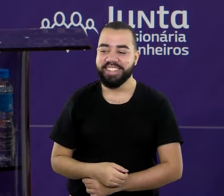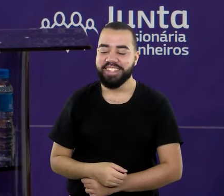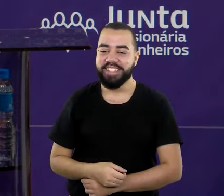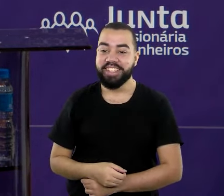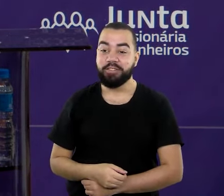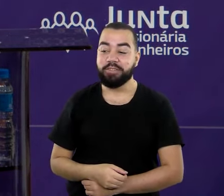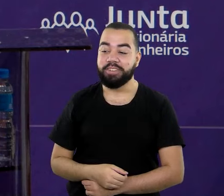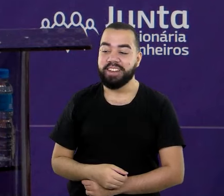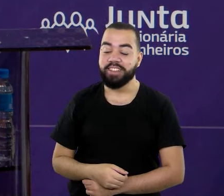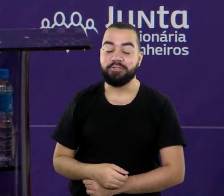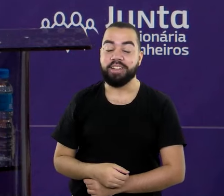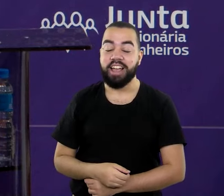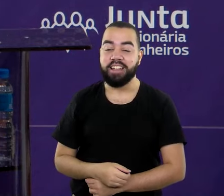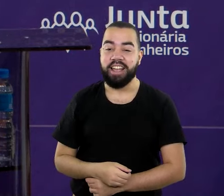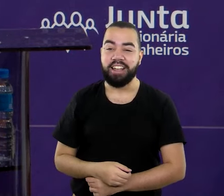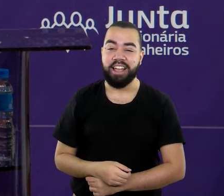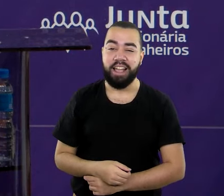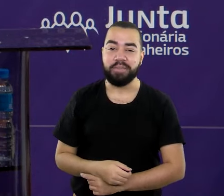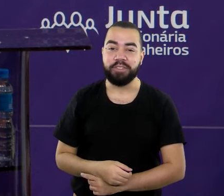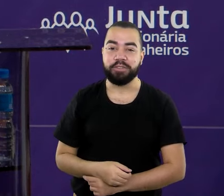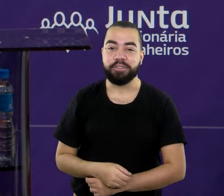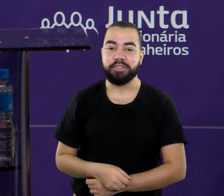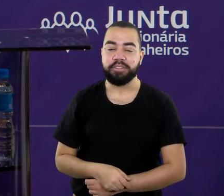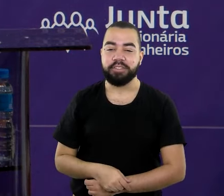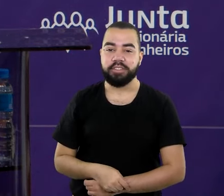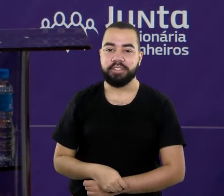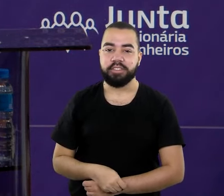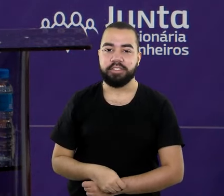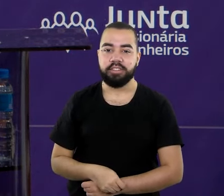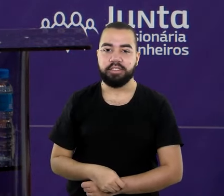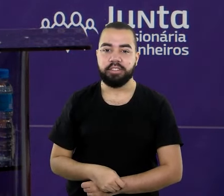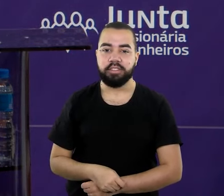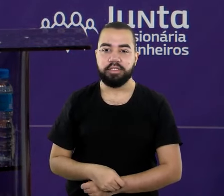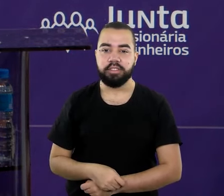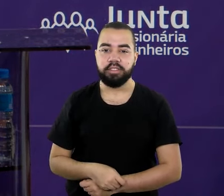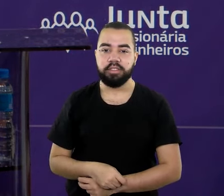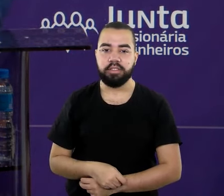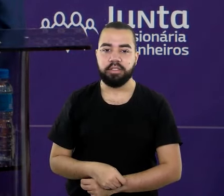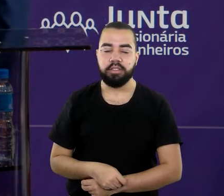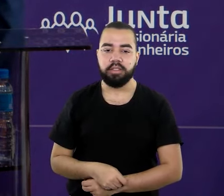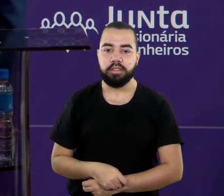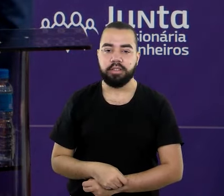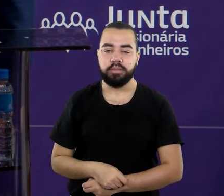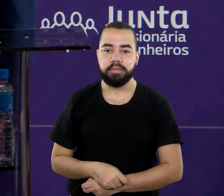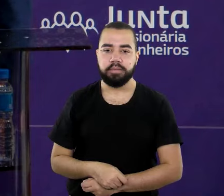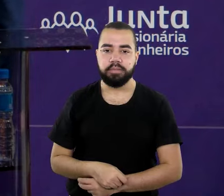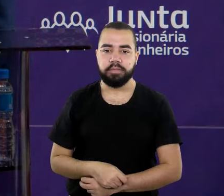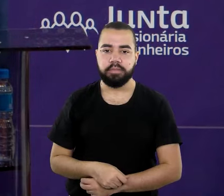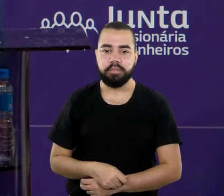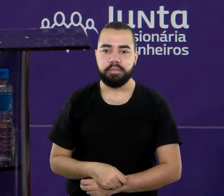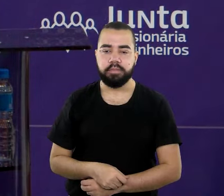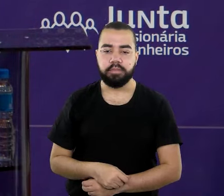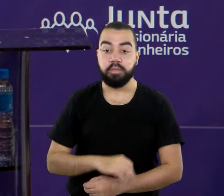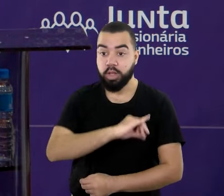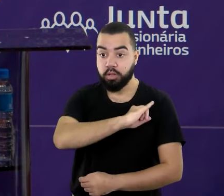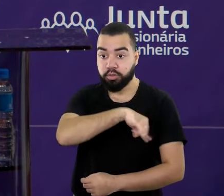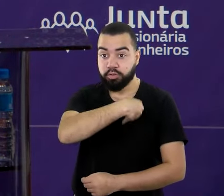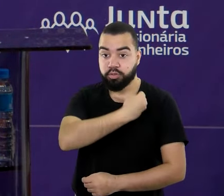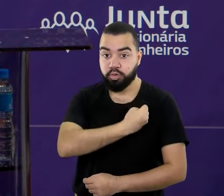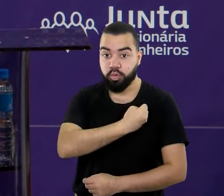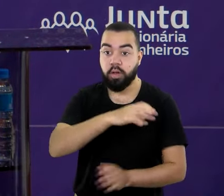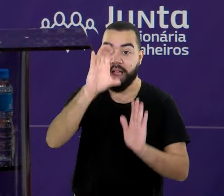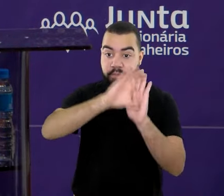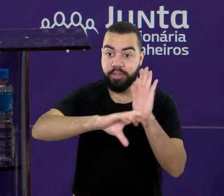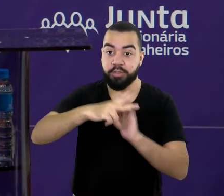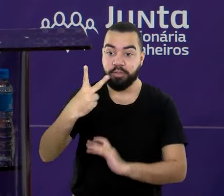요한복음 20장 19절부터 23절까지 말씀을 같이 읽으시겠습니다. A palavra está em João